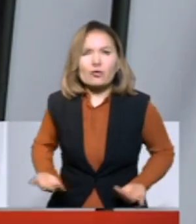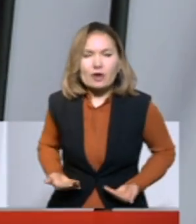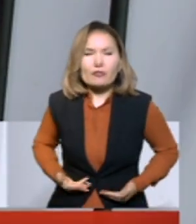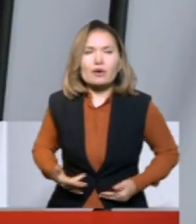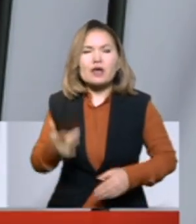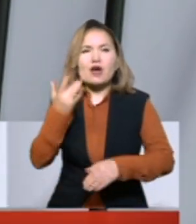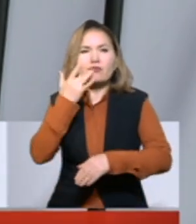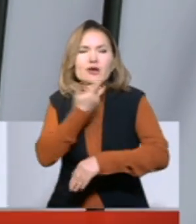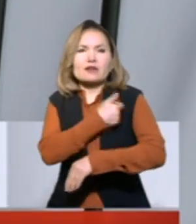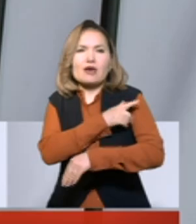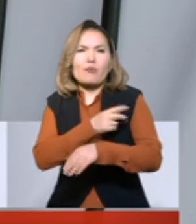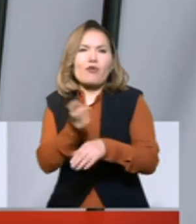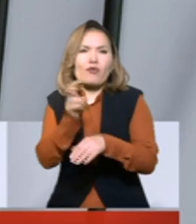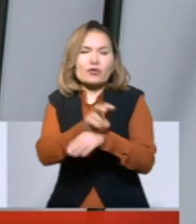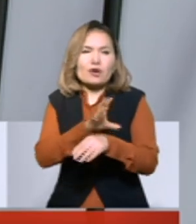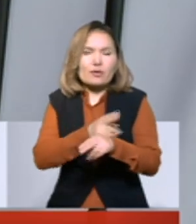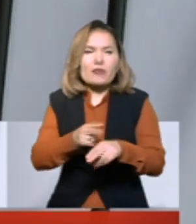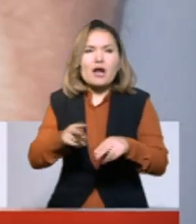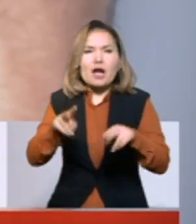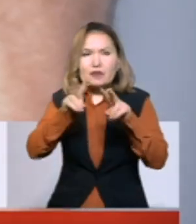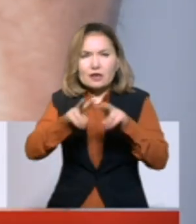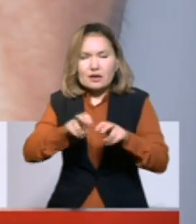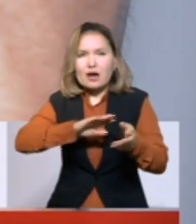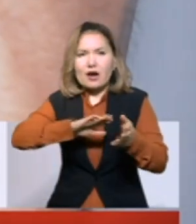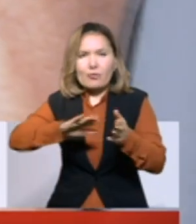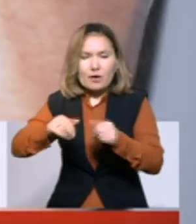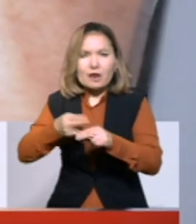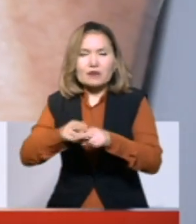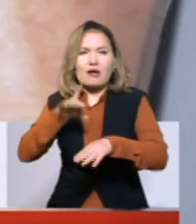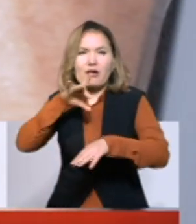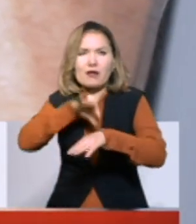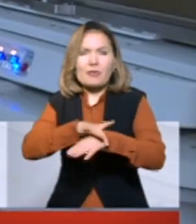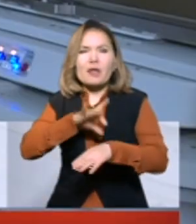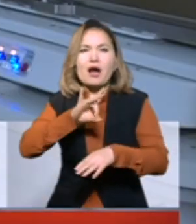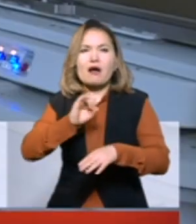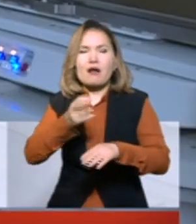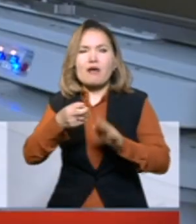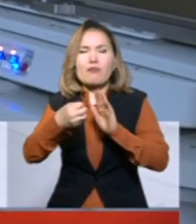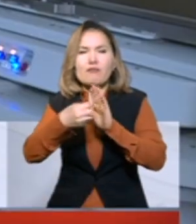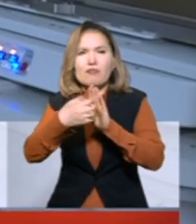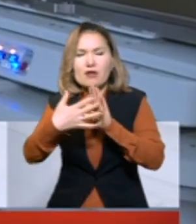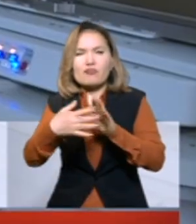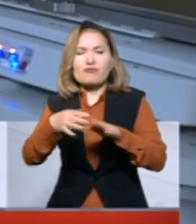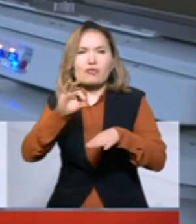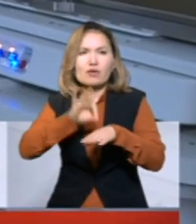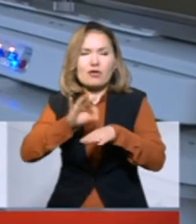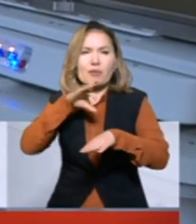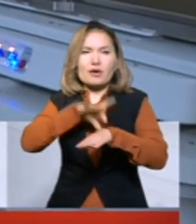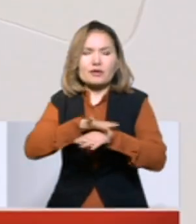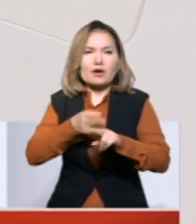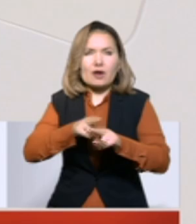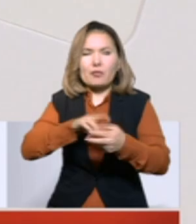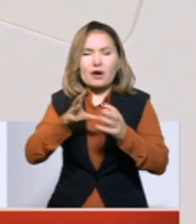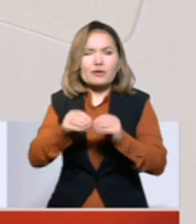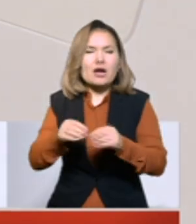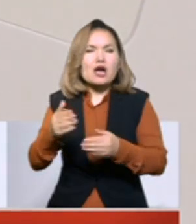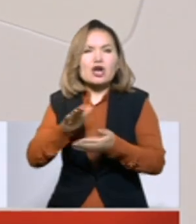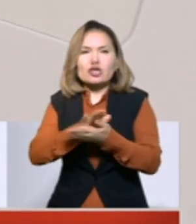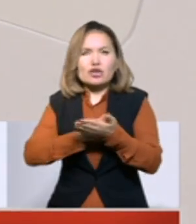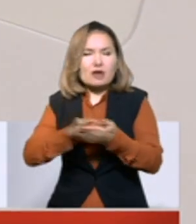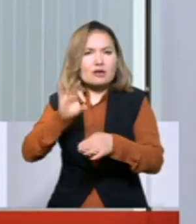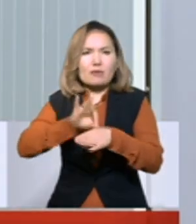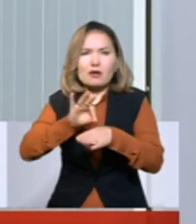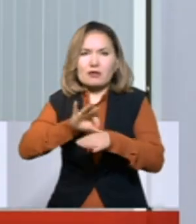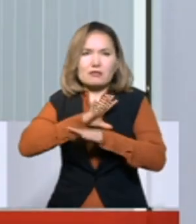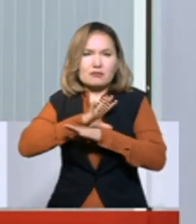тапсырған. Қамсыз жүрген келіншек тексерістен кейін өзінің қатерлі ісікпен ауыратынын білген. Айтуынша, бұл індеттің ешбір симптомы